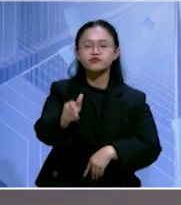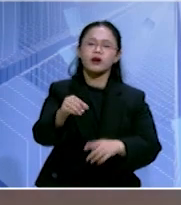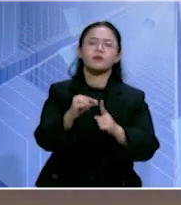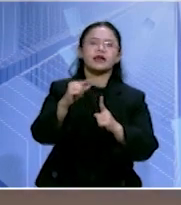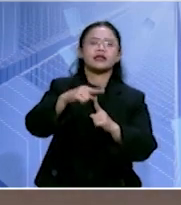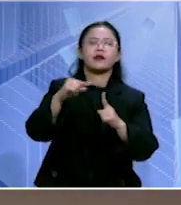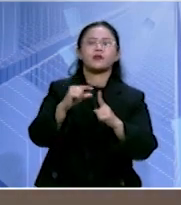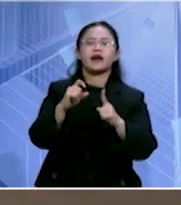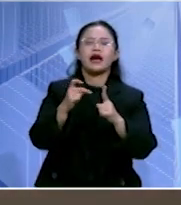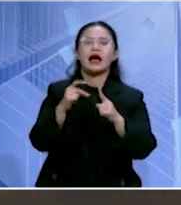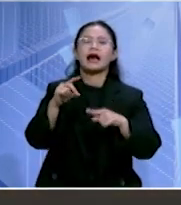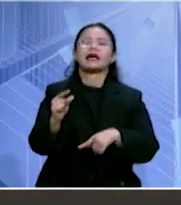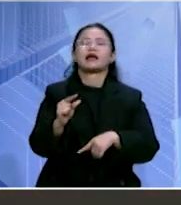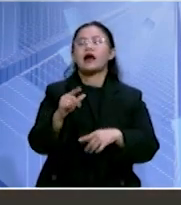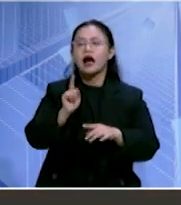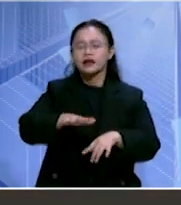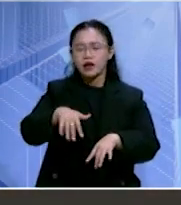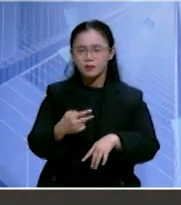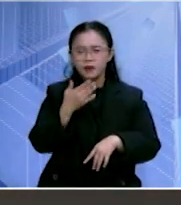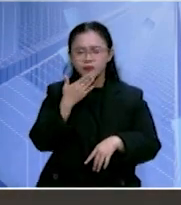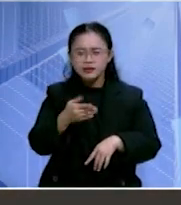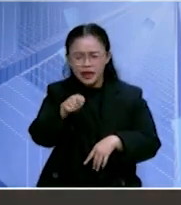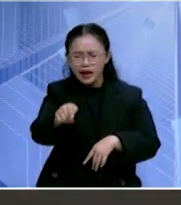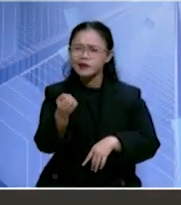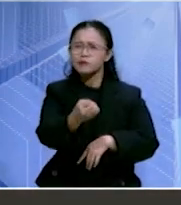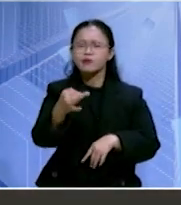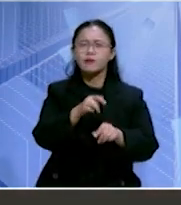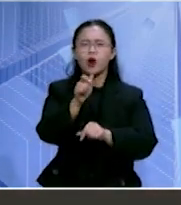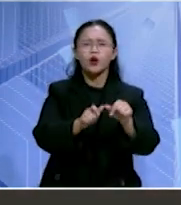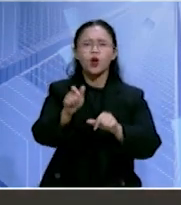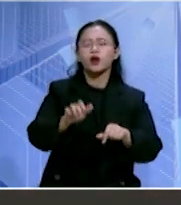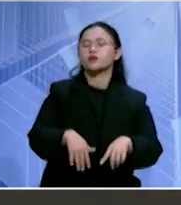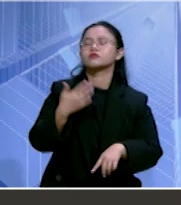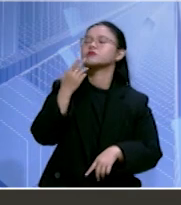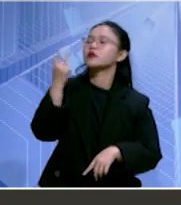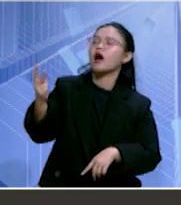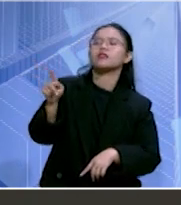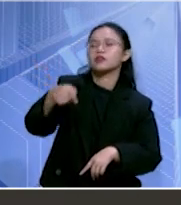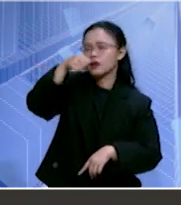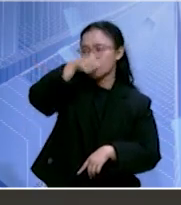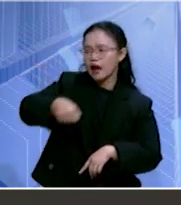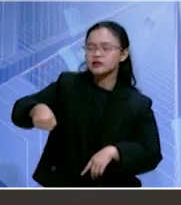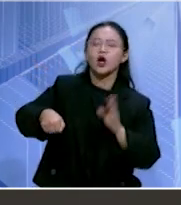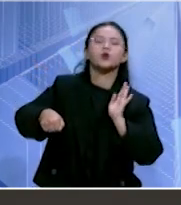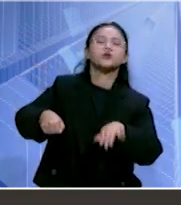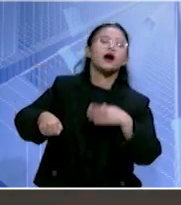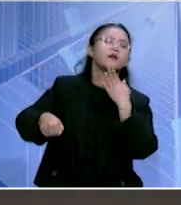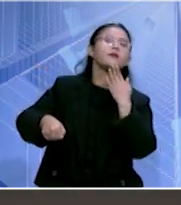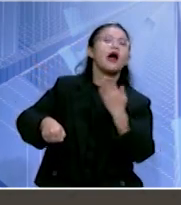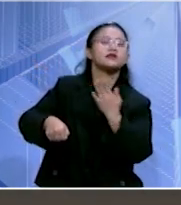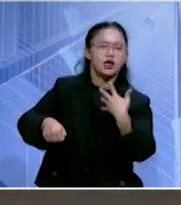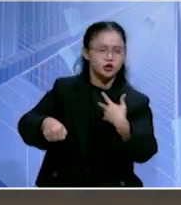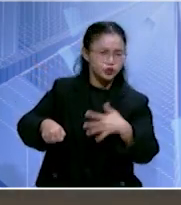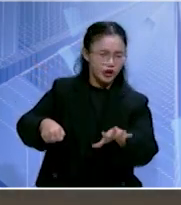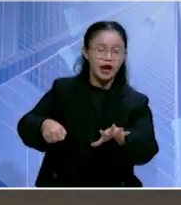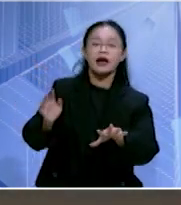mengaku kemunculan gajah liar sudah sering terjadi hingga pekerja pun terbiasa. Sementara kawasan hutan Suaka